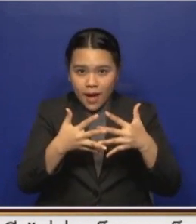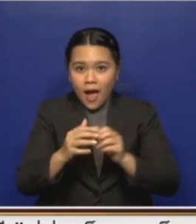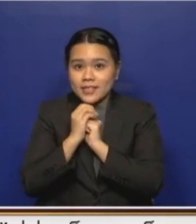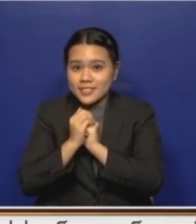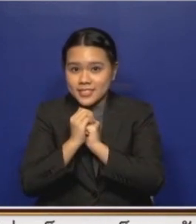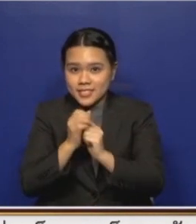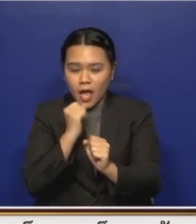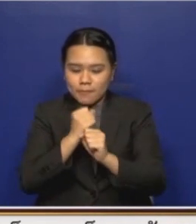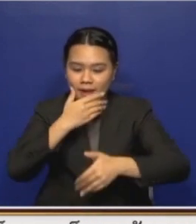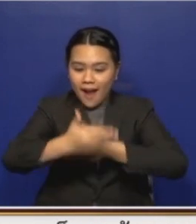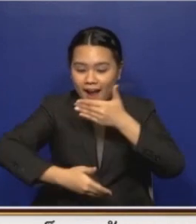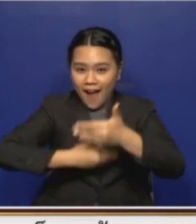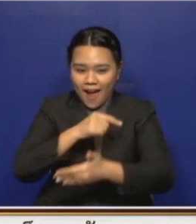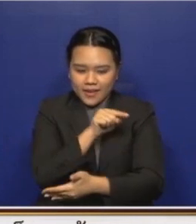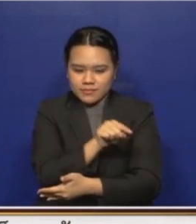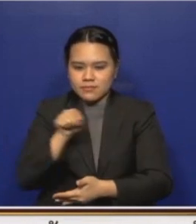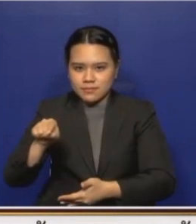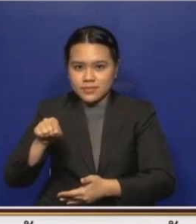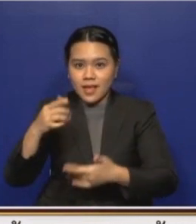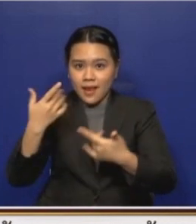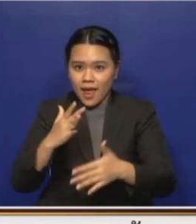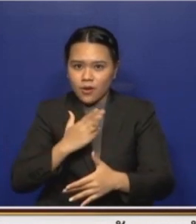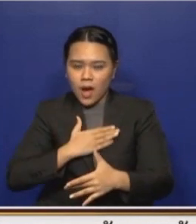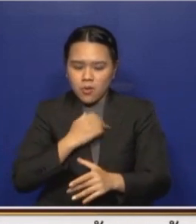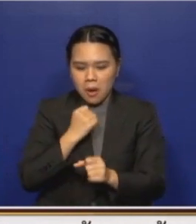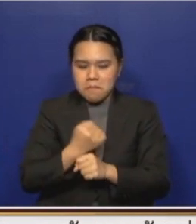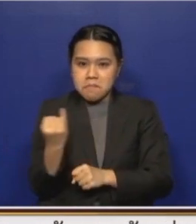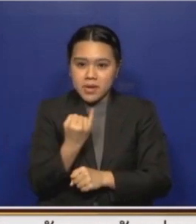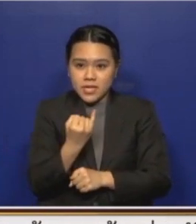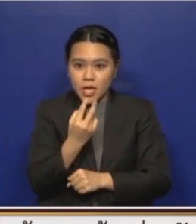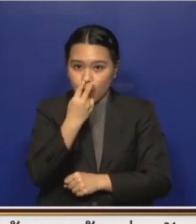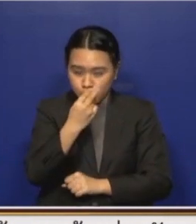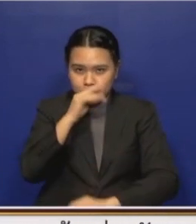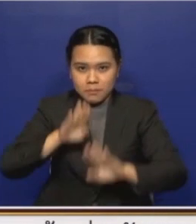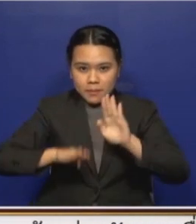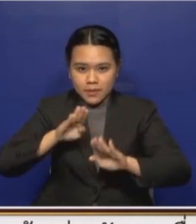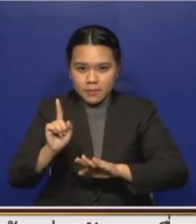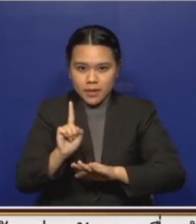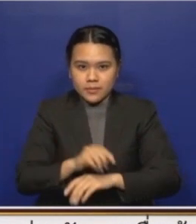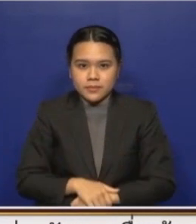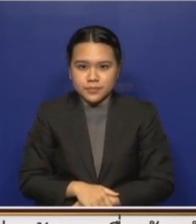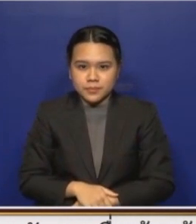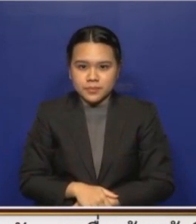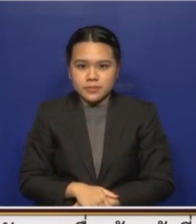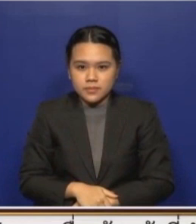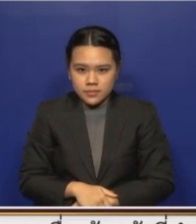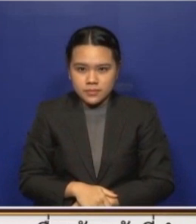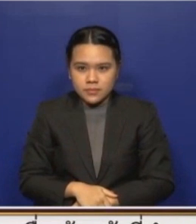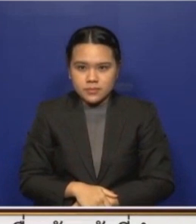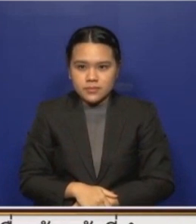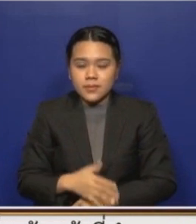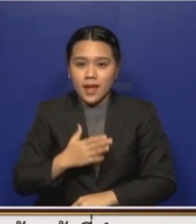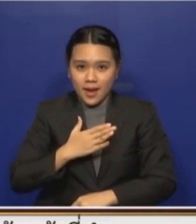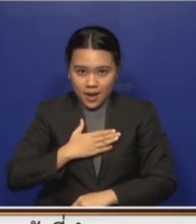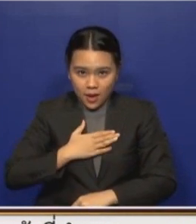านไปดูสไลด์เปรียบเทียบฮะเราค้ากับจีนนะฮะปี2563ฮะเราส่